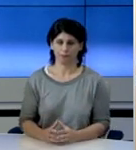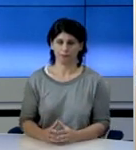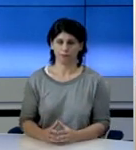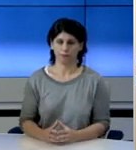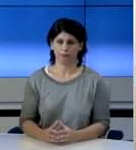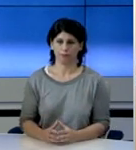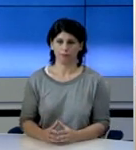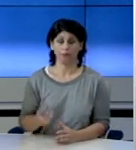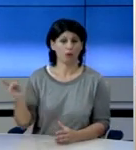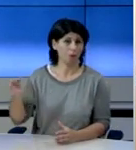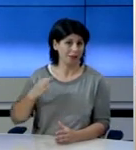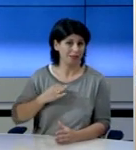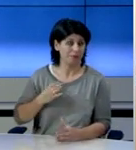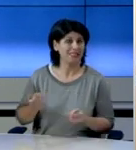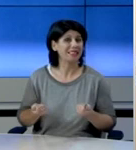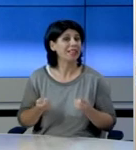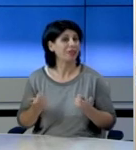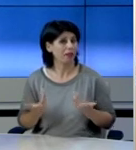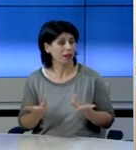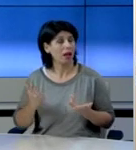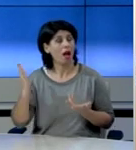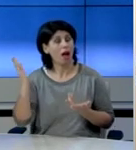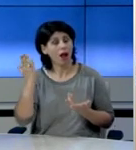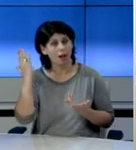και αναφέρθηκα στο τι θα γινότανε αν